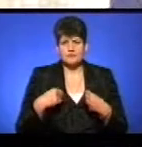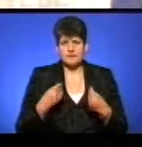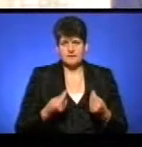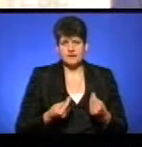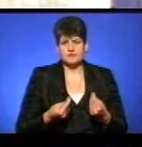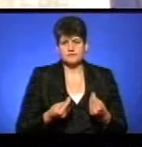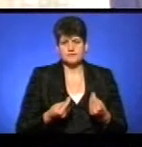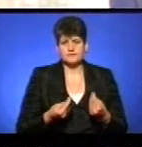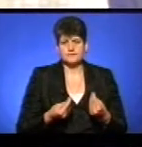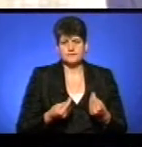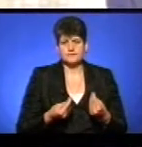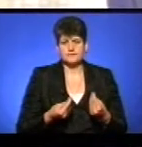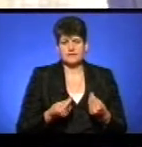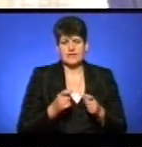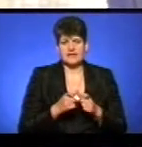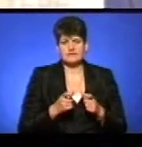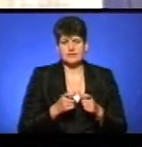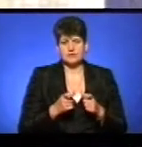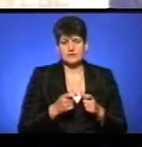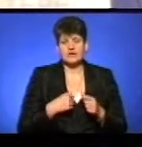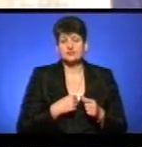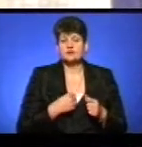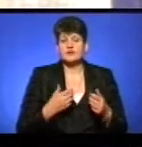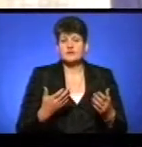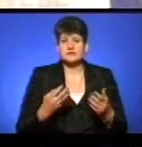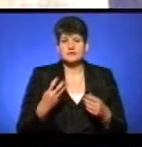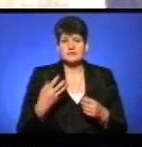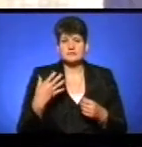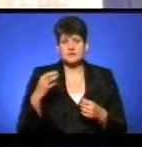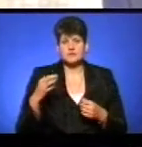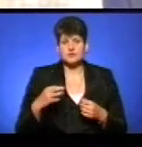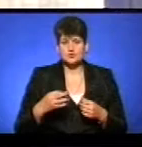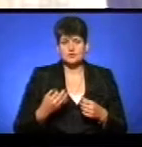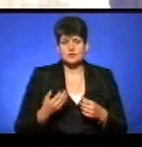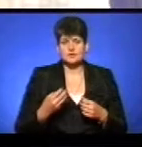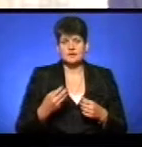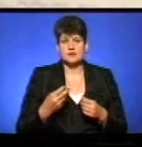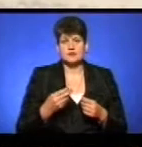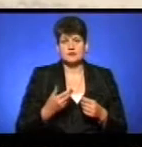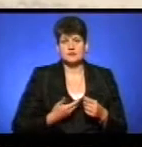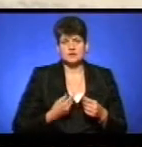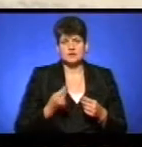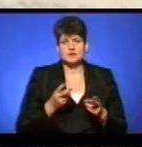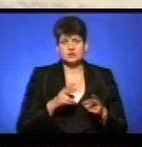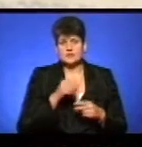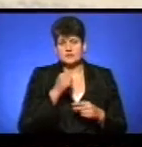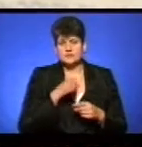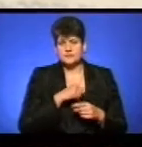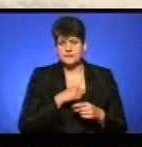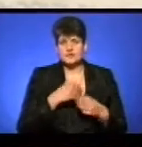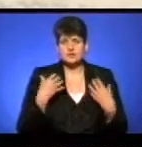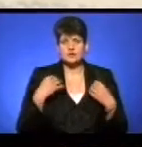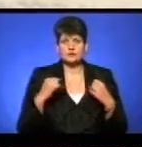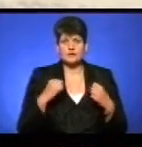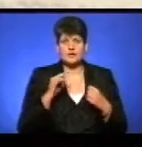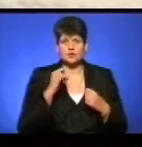квиточки, але, на жаль, 35% готівки ще лишається в тіні. Начальник управління економіки,